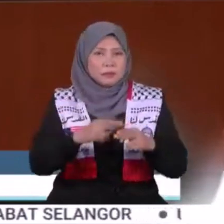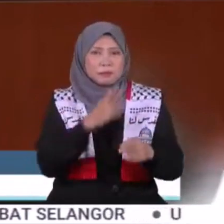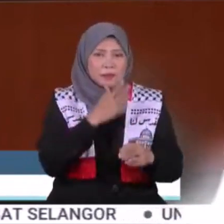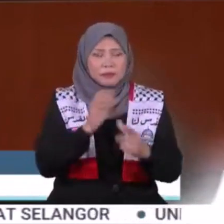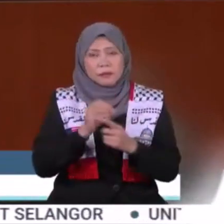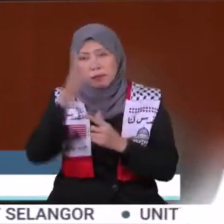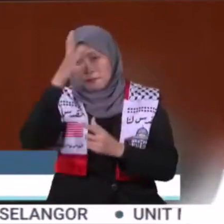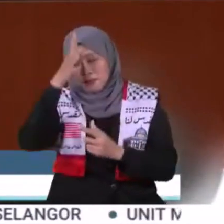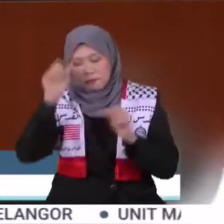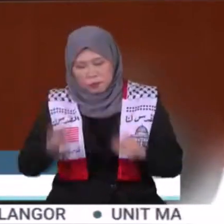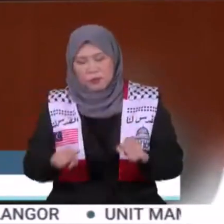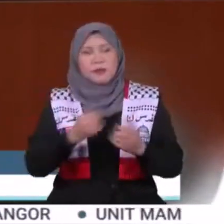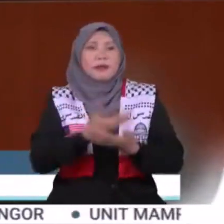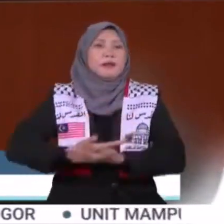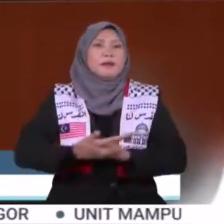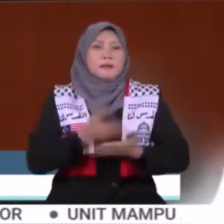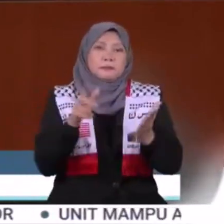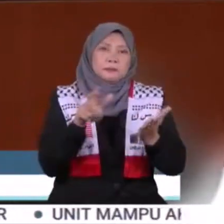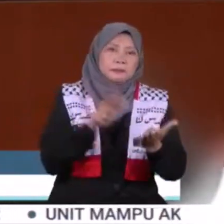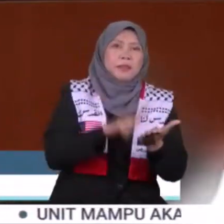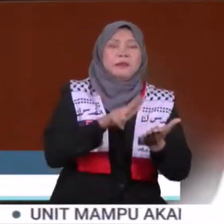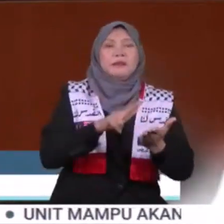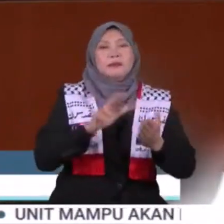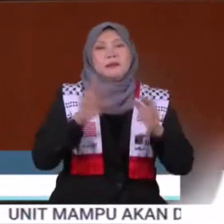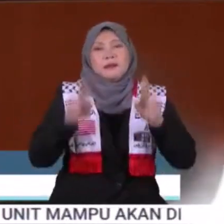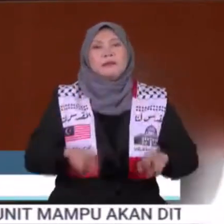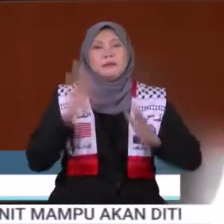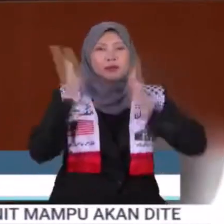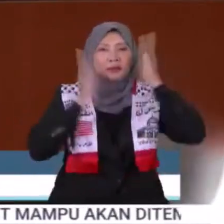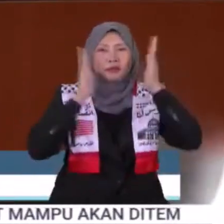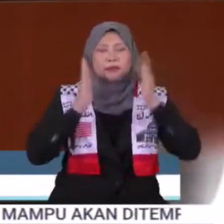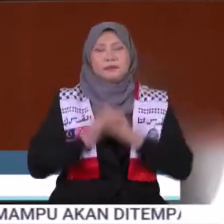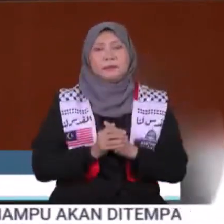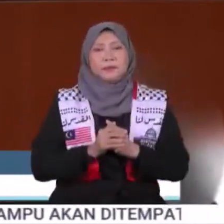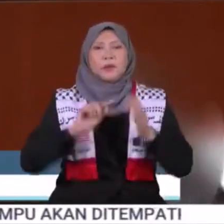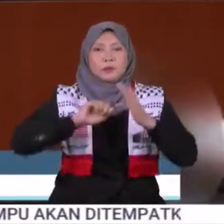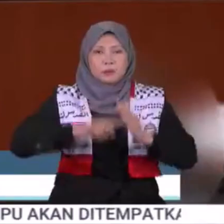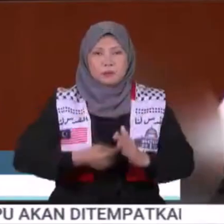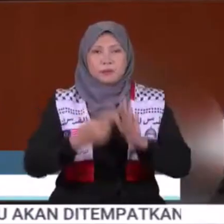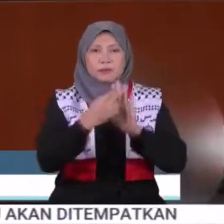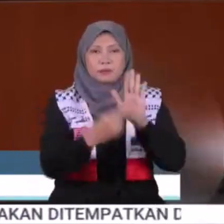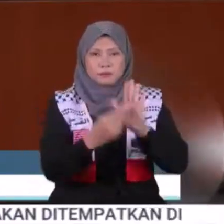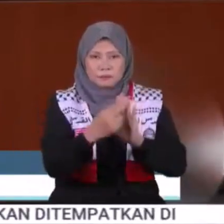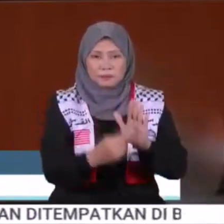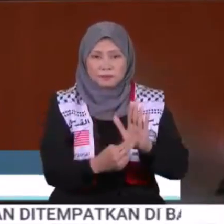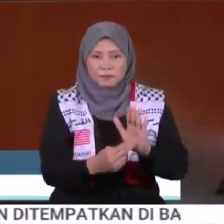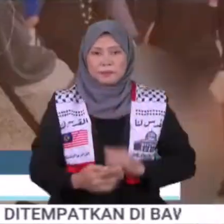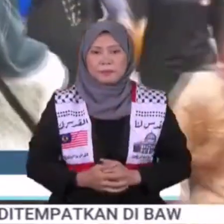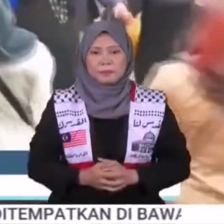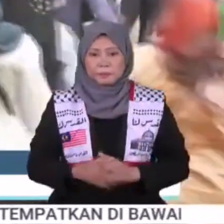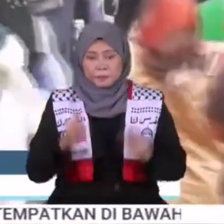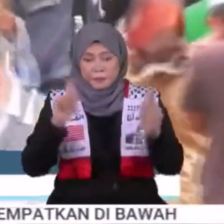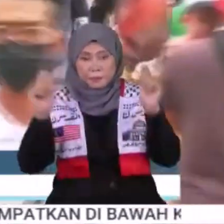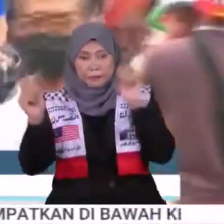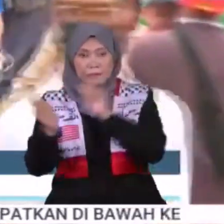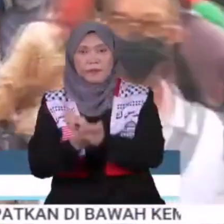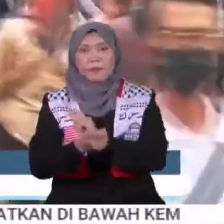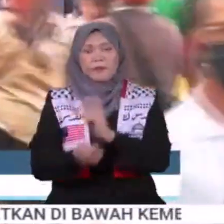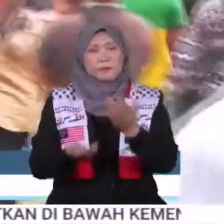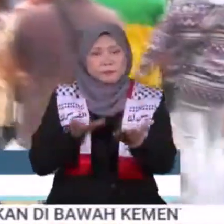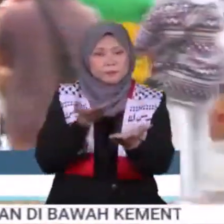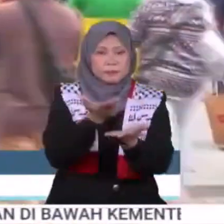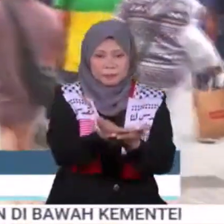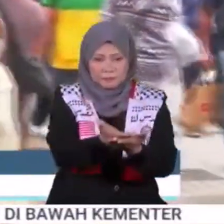jadi ini akan menjadi warganegara secara kuatkuasa undang-undang pindaan turut memasukkan